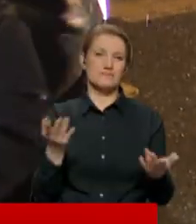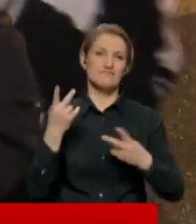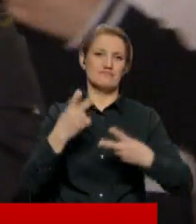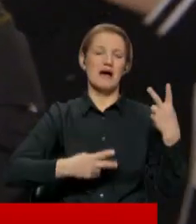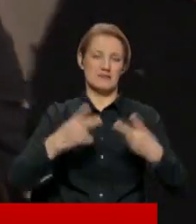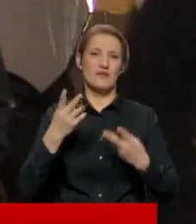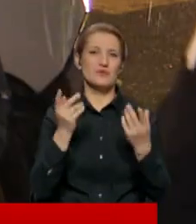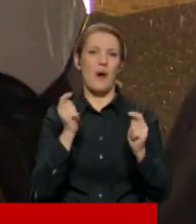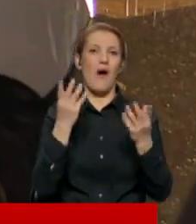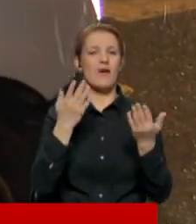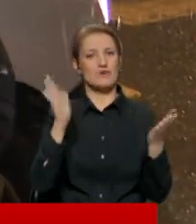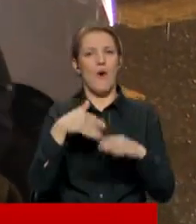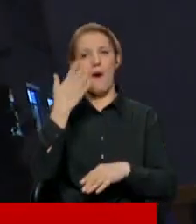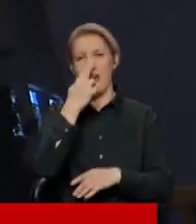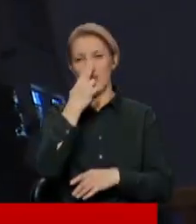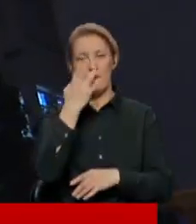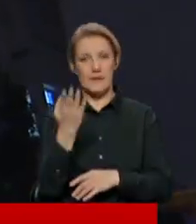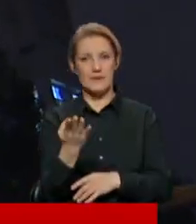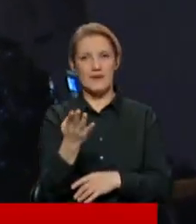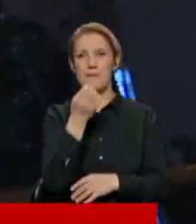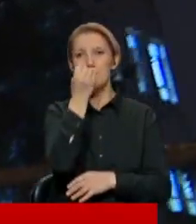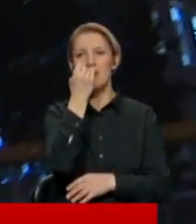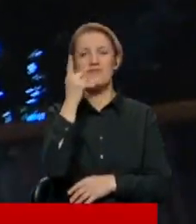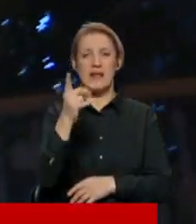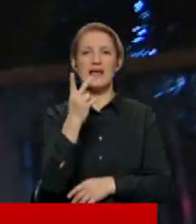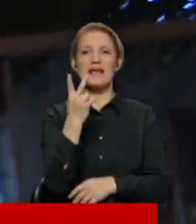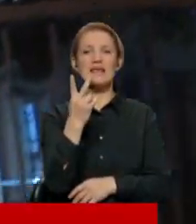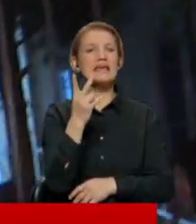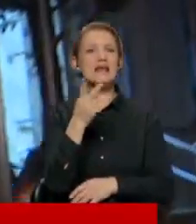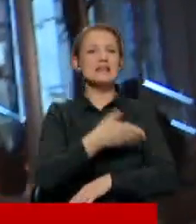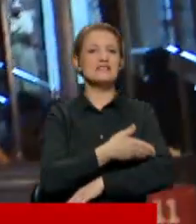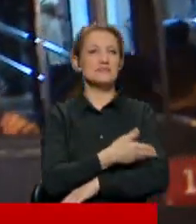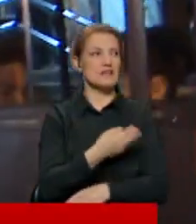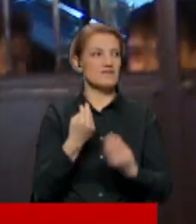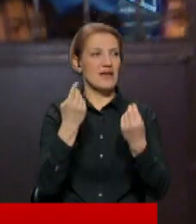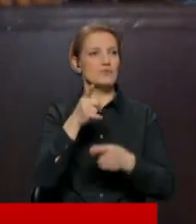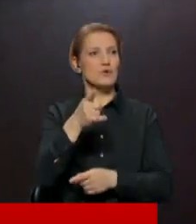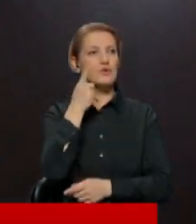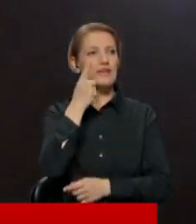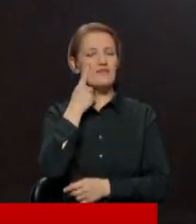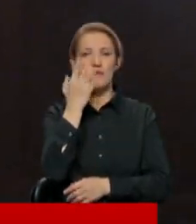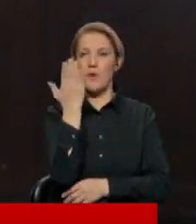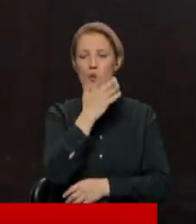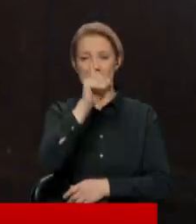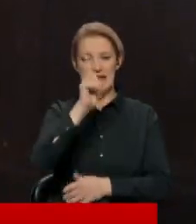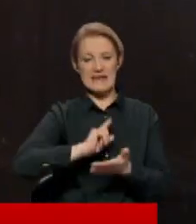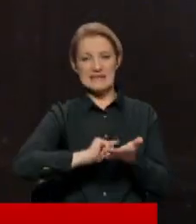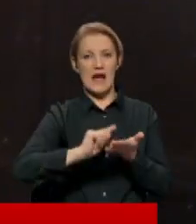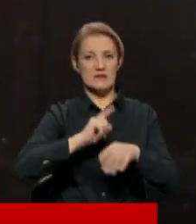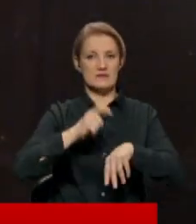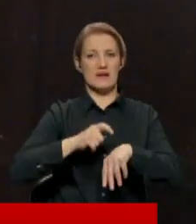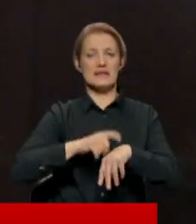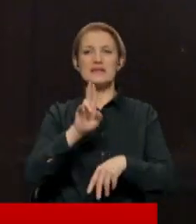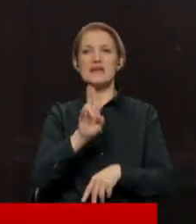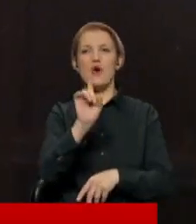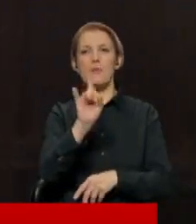bazen zor oluyor ama sonrasında alışıyoruz yani. Bahçeli Evler'de ikili hizmet veren bu devlet okulunun ilk ders saati